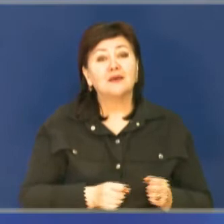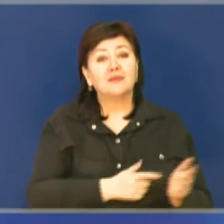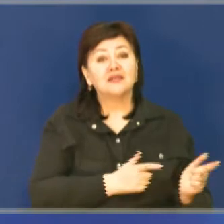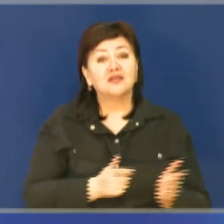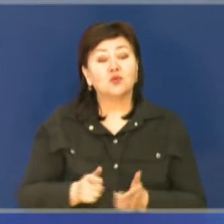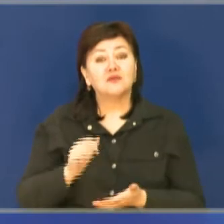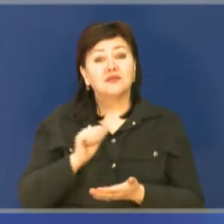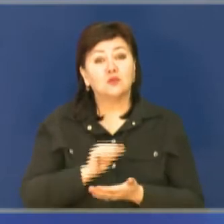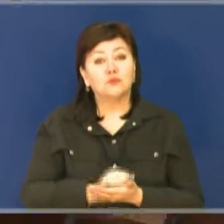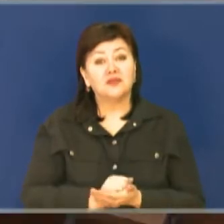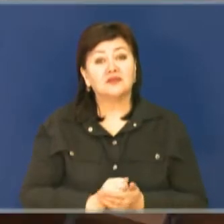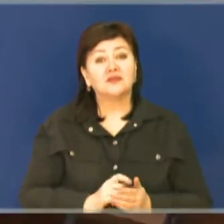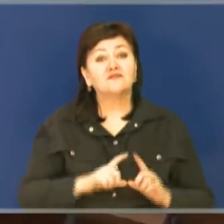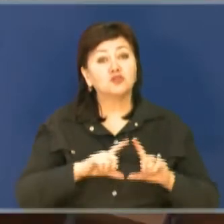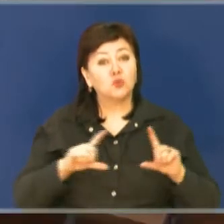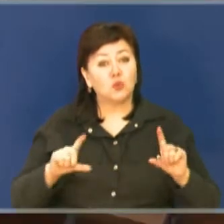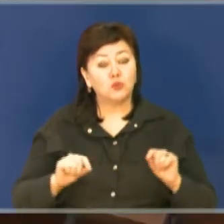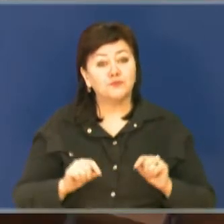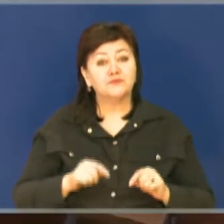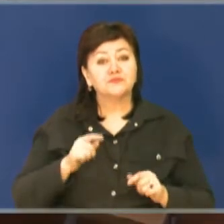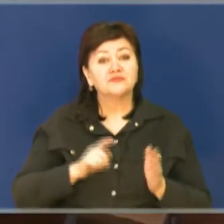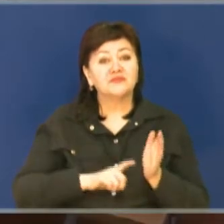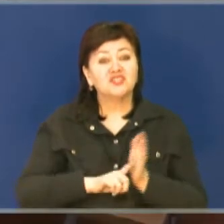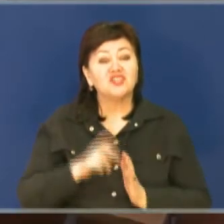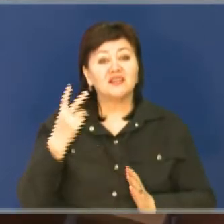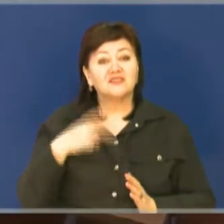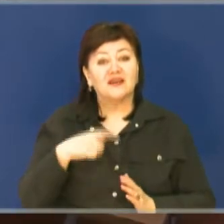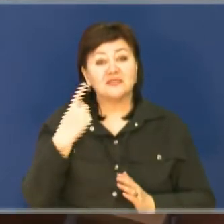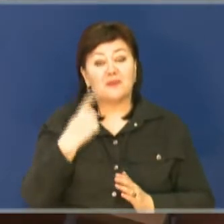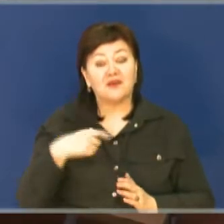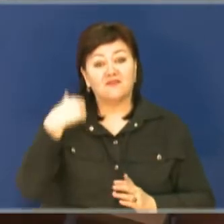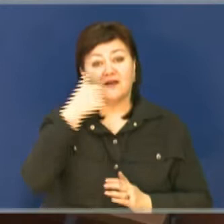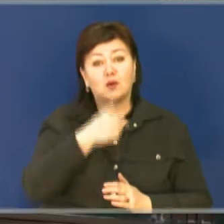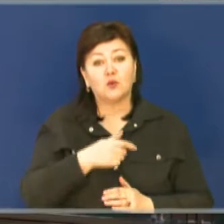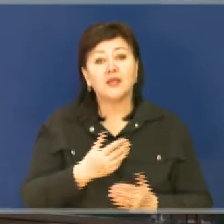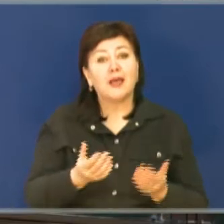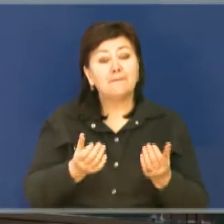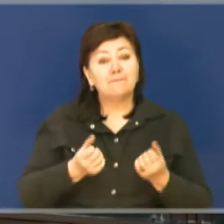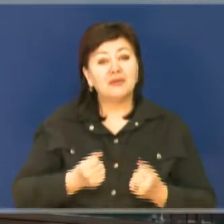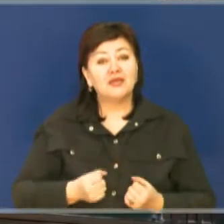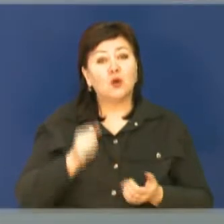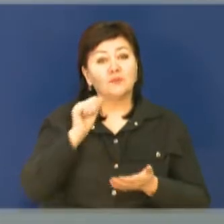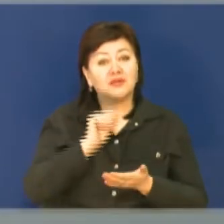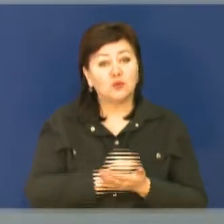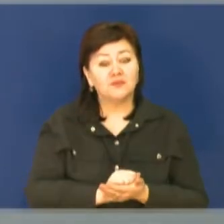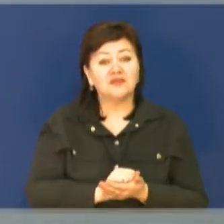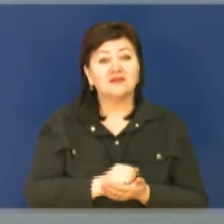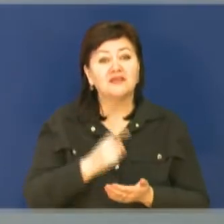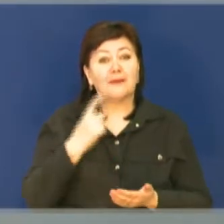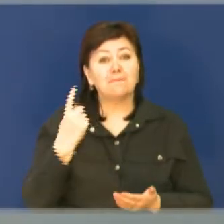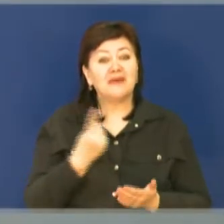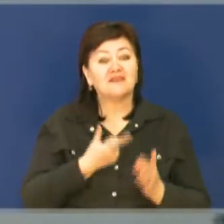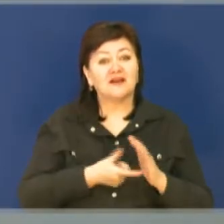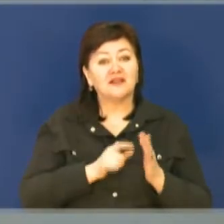наших корреспондентов. С этого года прием документов для первоклассников начнется с 1 апреля. Такие изменения,